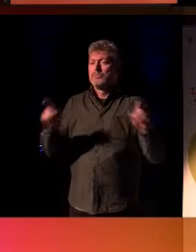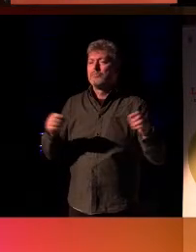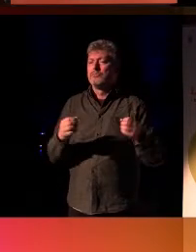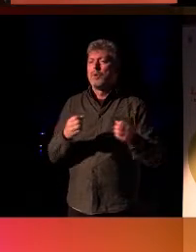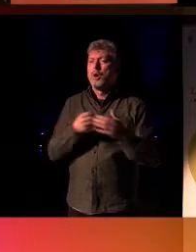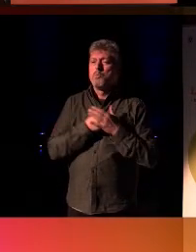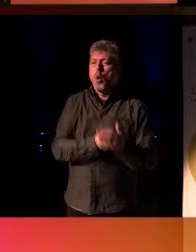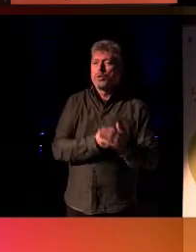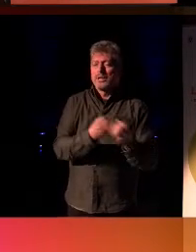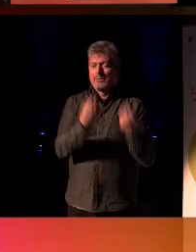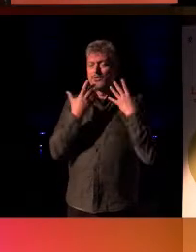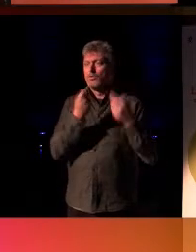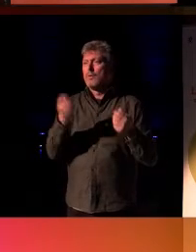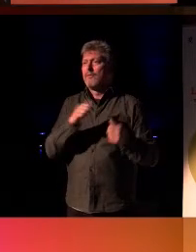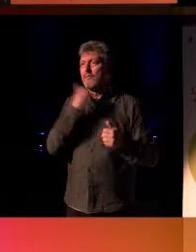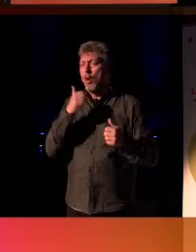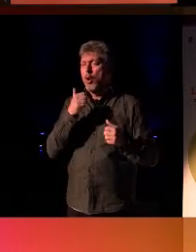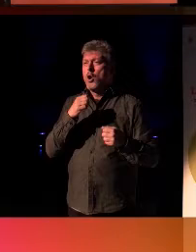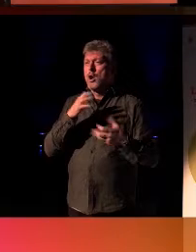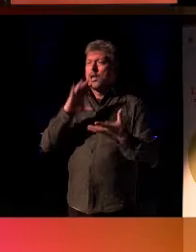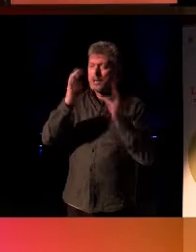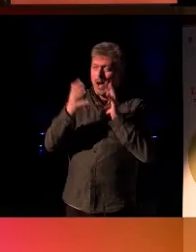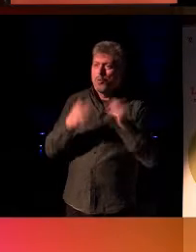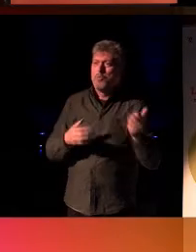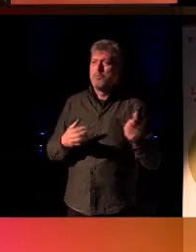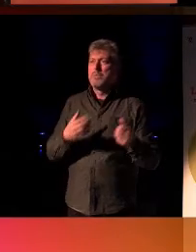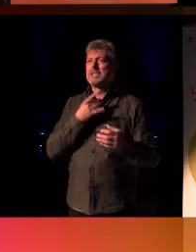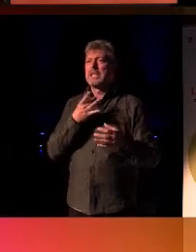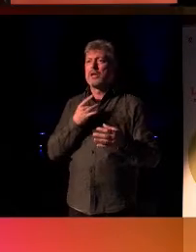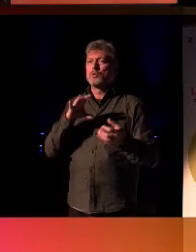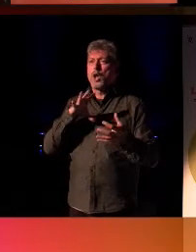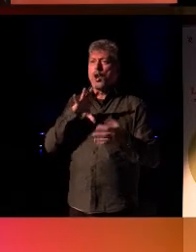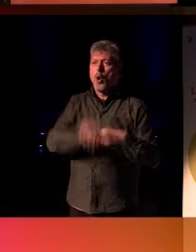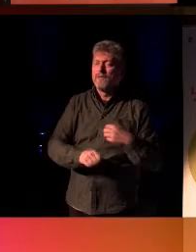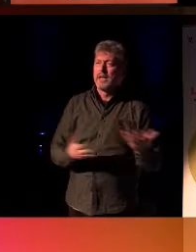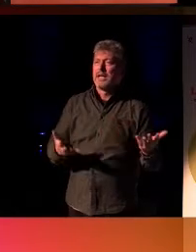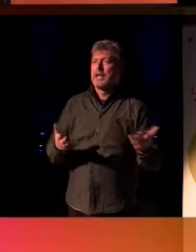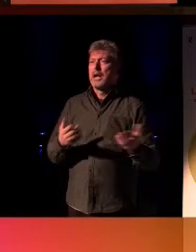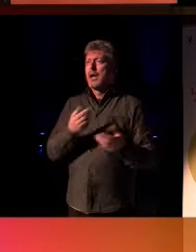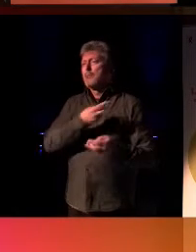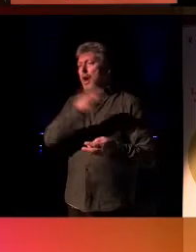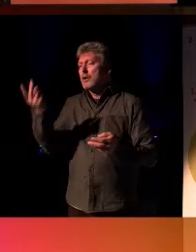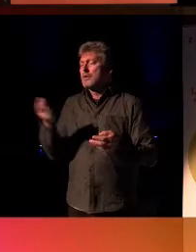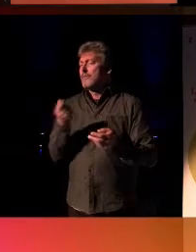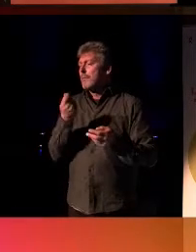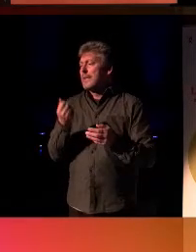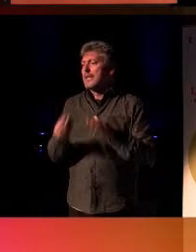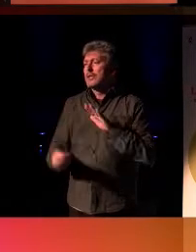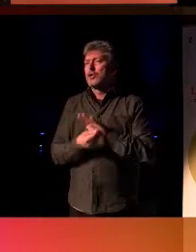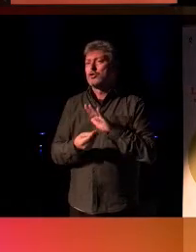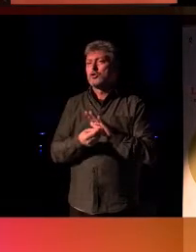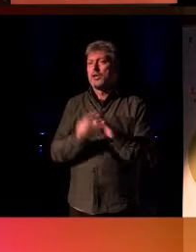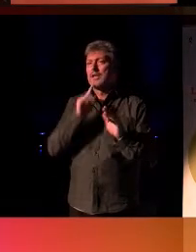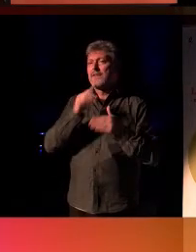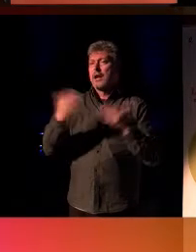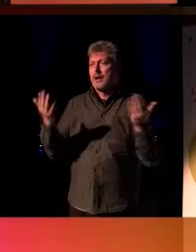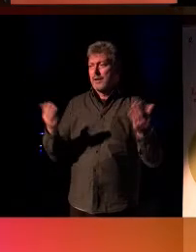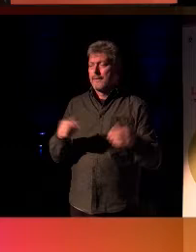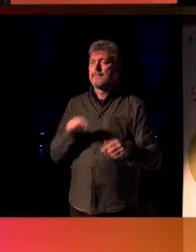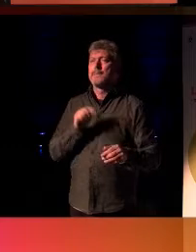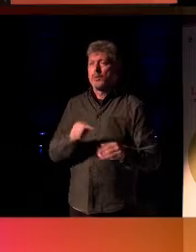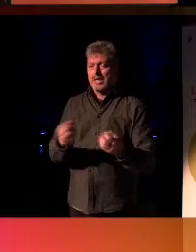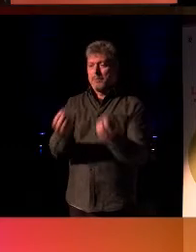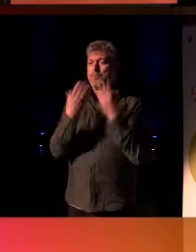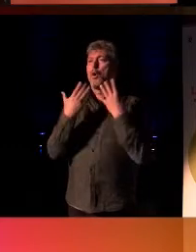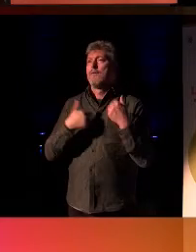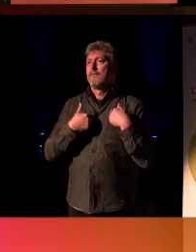Noen får vold og traumer, seksuelle overgrep, andre får lite støtte i hverdagen, og det preger hvordan man får